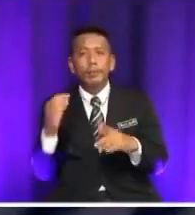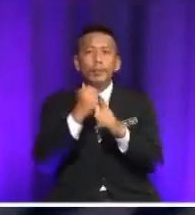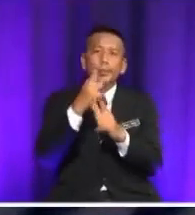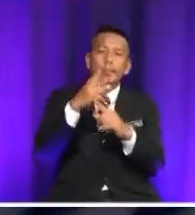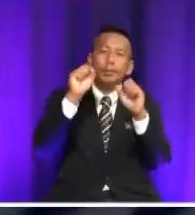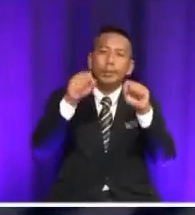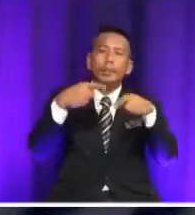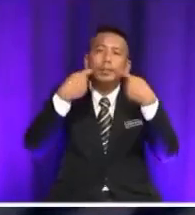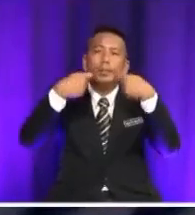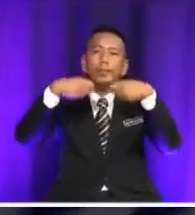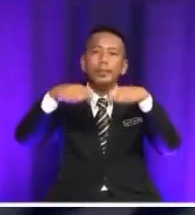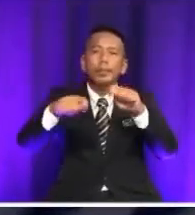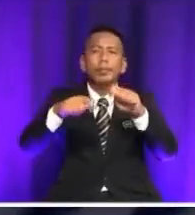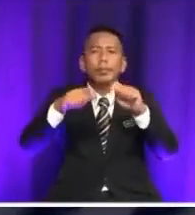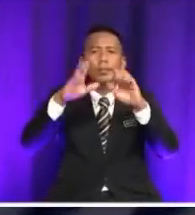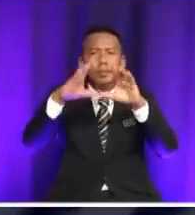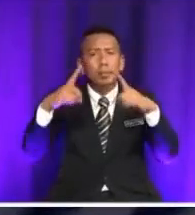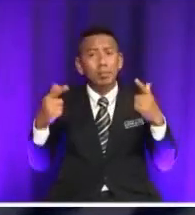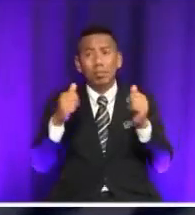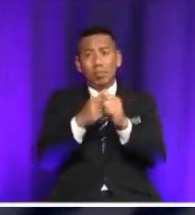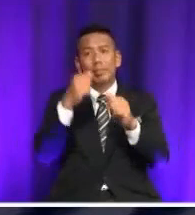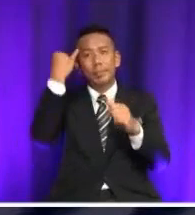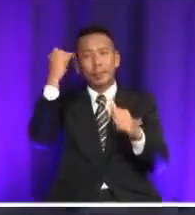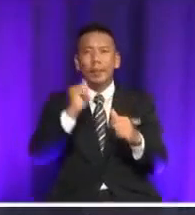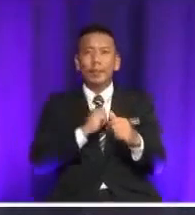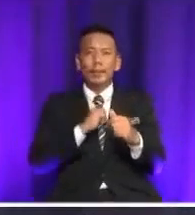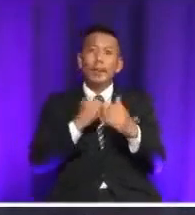coba gara-gara yang baru dia masing-masing